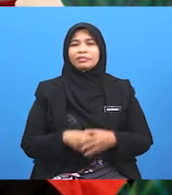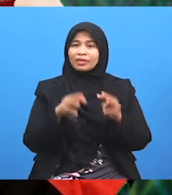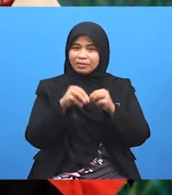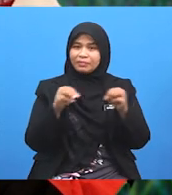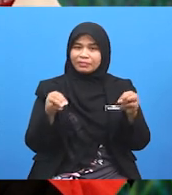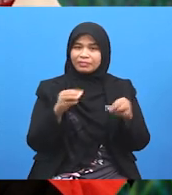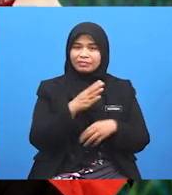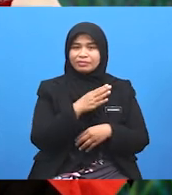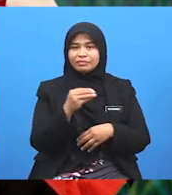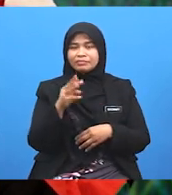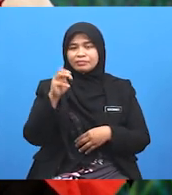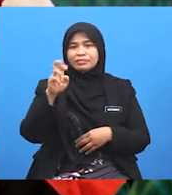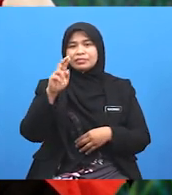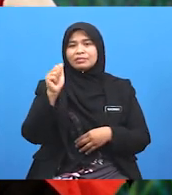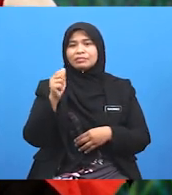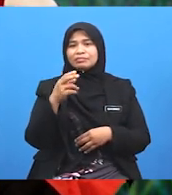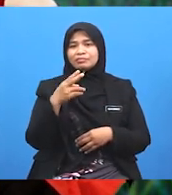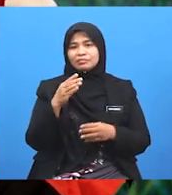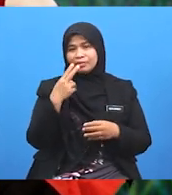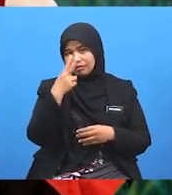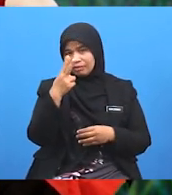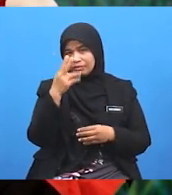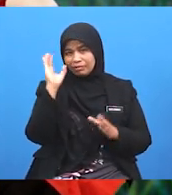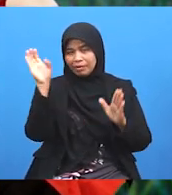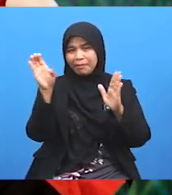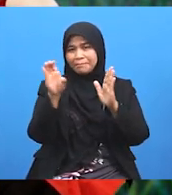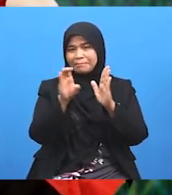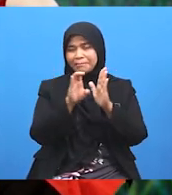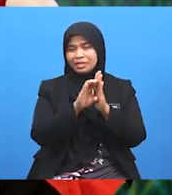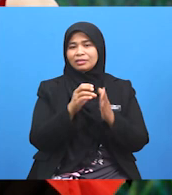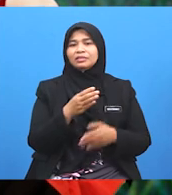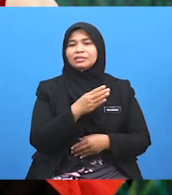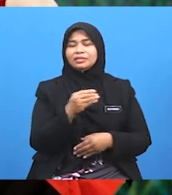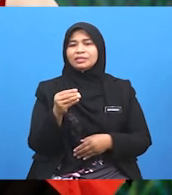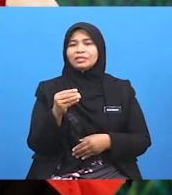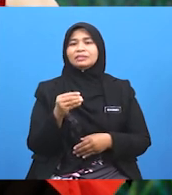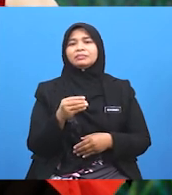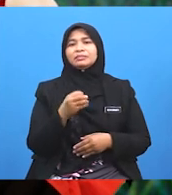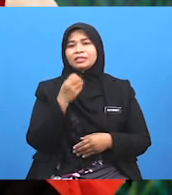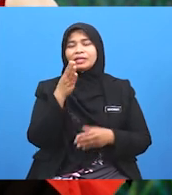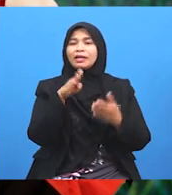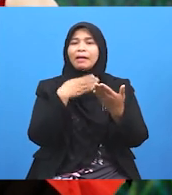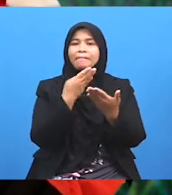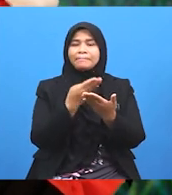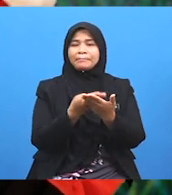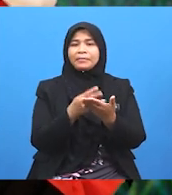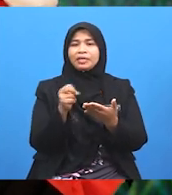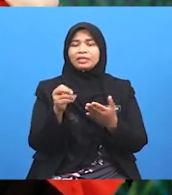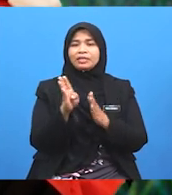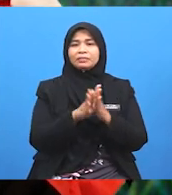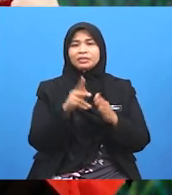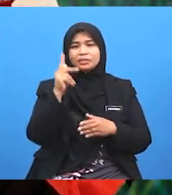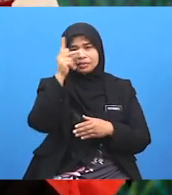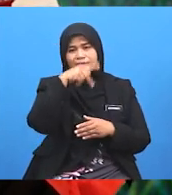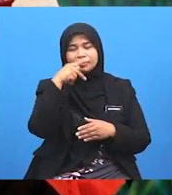Murid-murid dan Mira, sila perhatikan gambar. Kemudian, nyatakan kebaikan